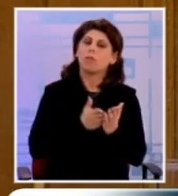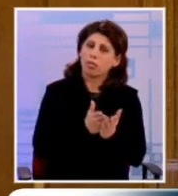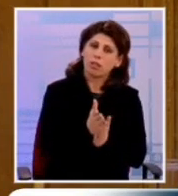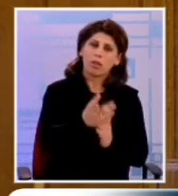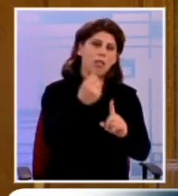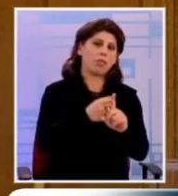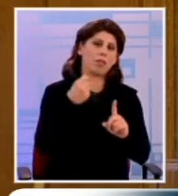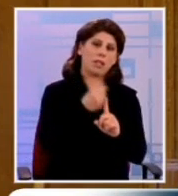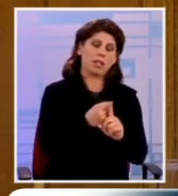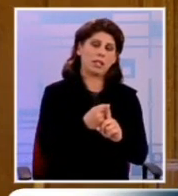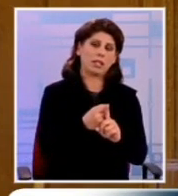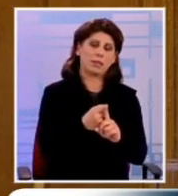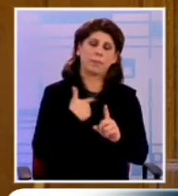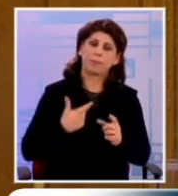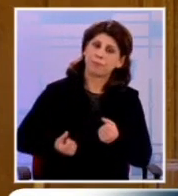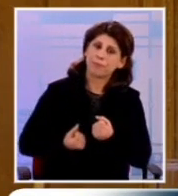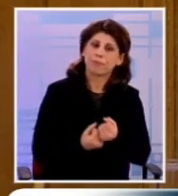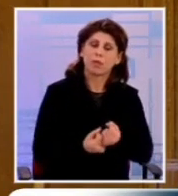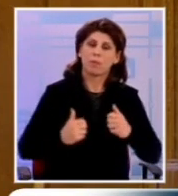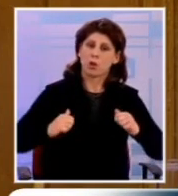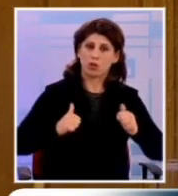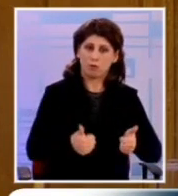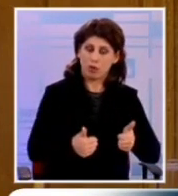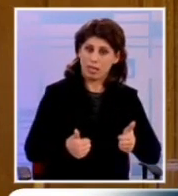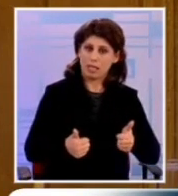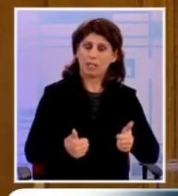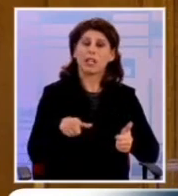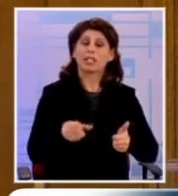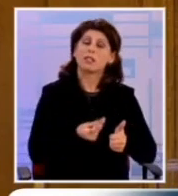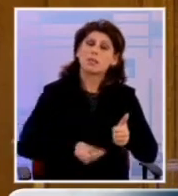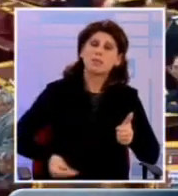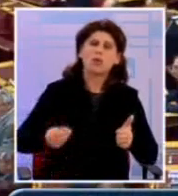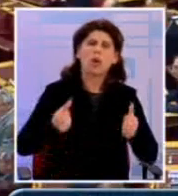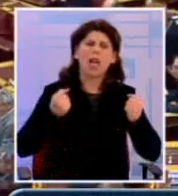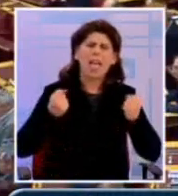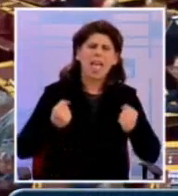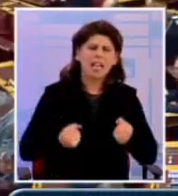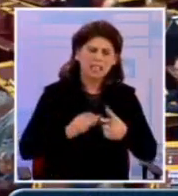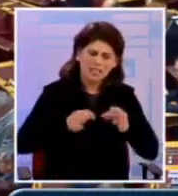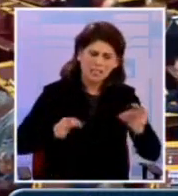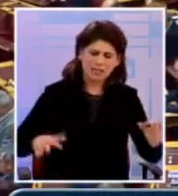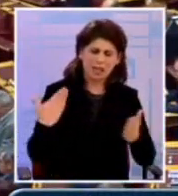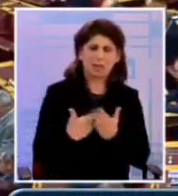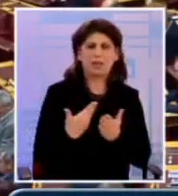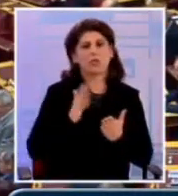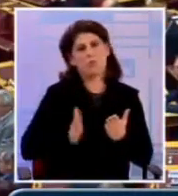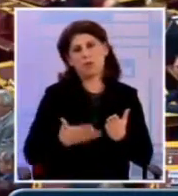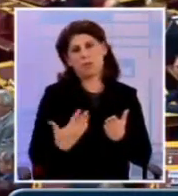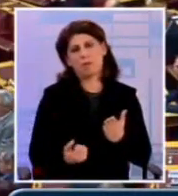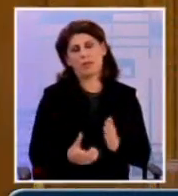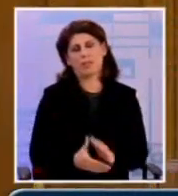μας, στηρίζοντας τις πρωτοβουλίες μας στην πιο εξαντλητική τεκμηρίωση που μπορεί να